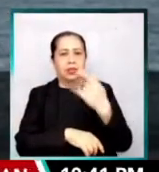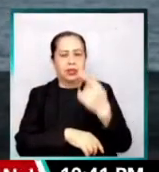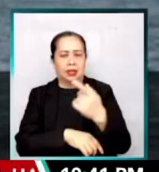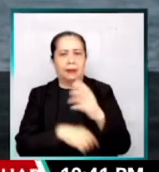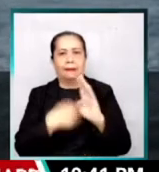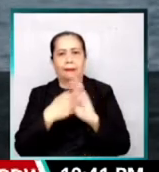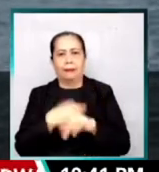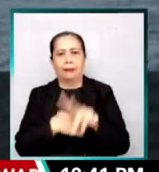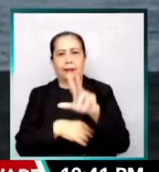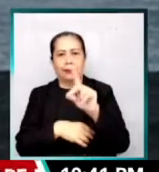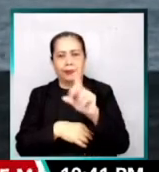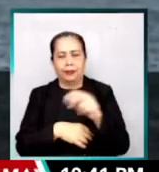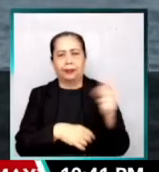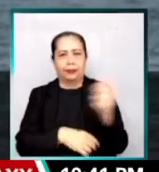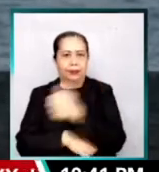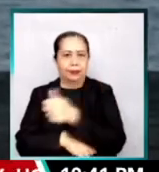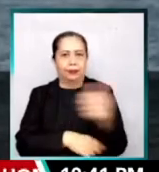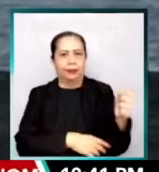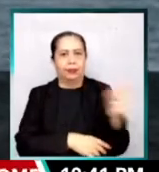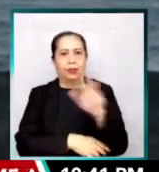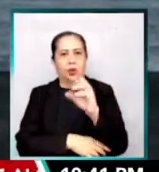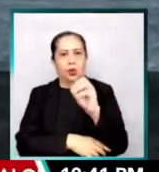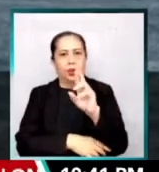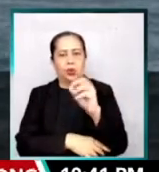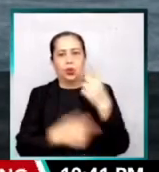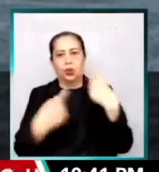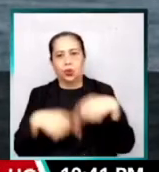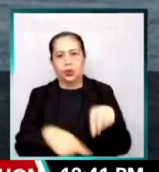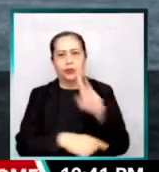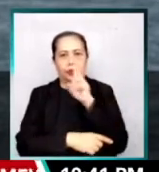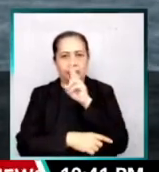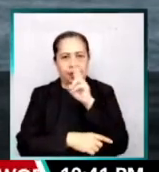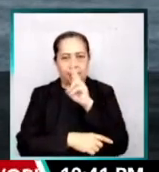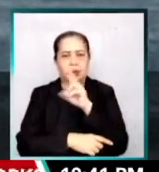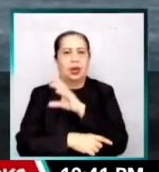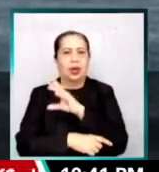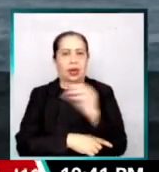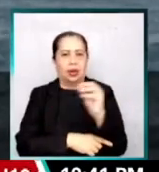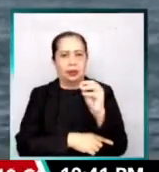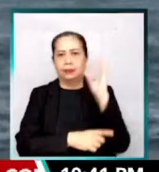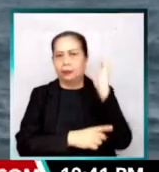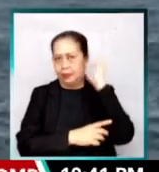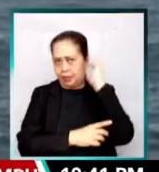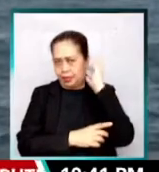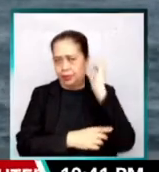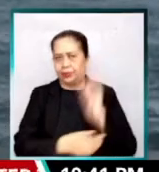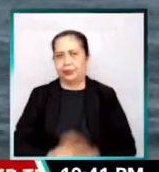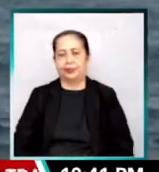ang mga bumabiyahing roro patungong Visayas at Mindanao.